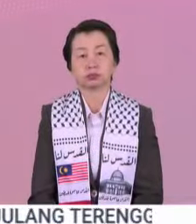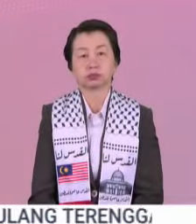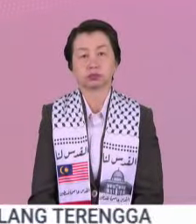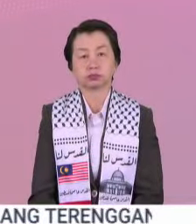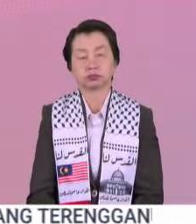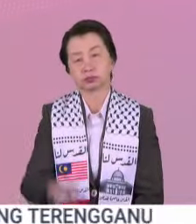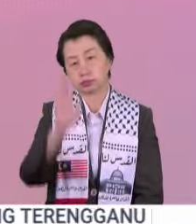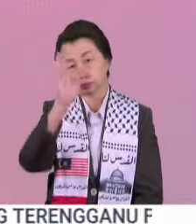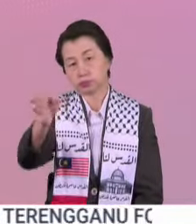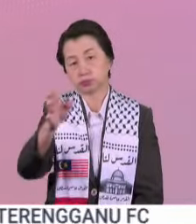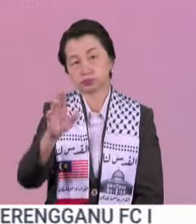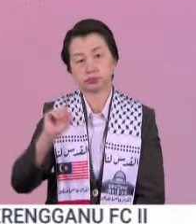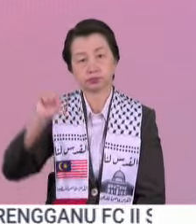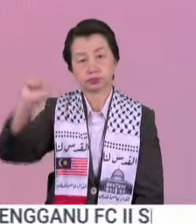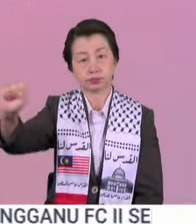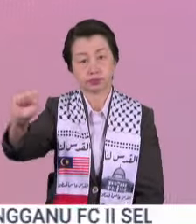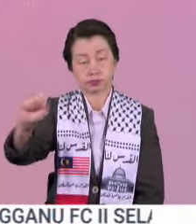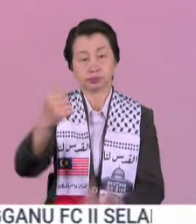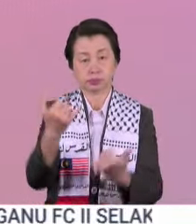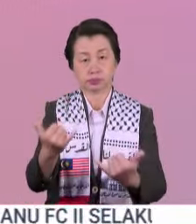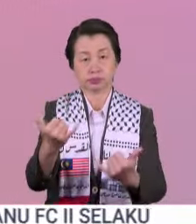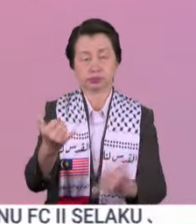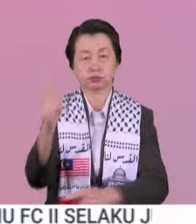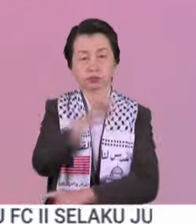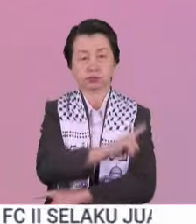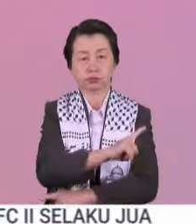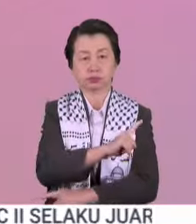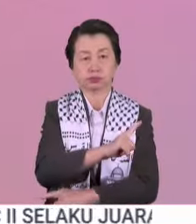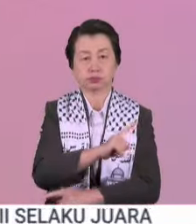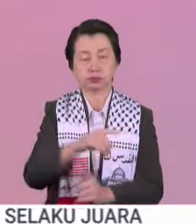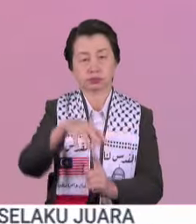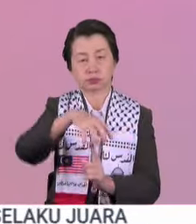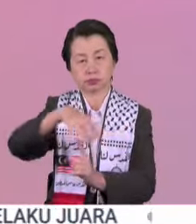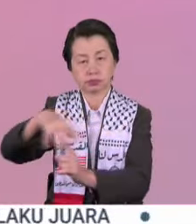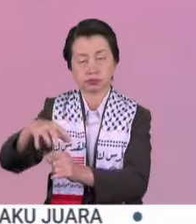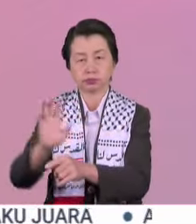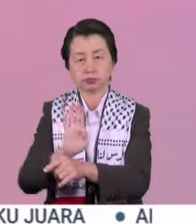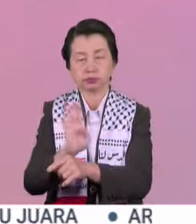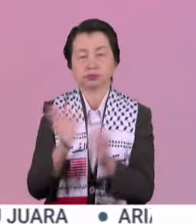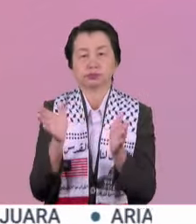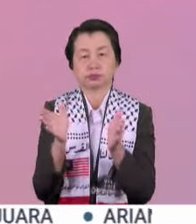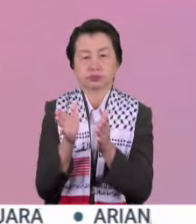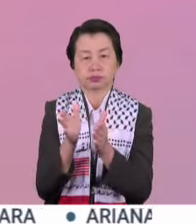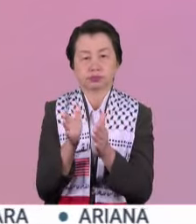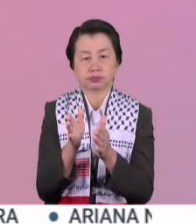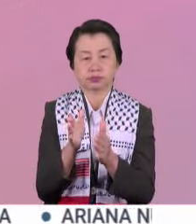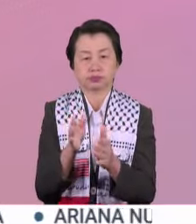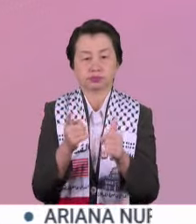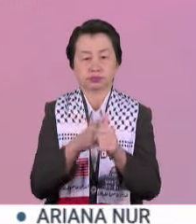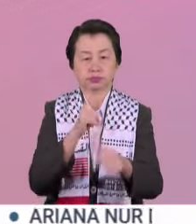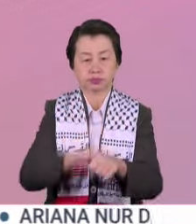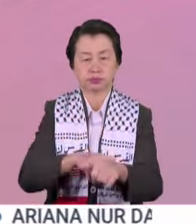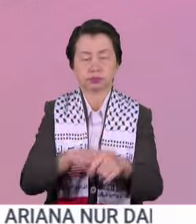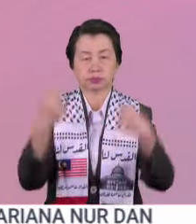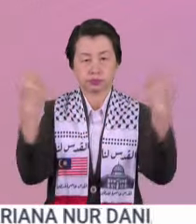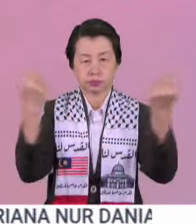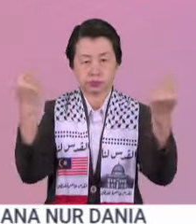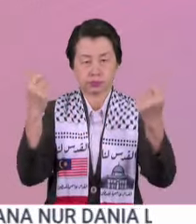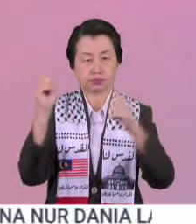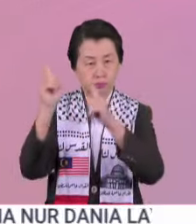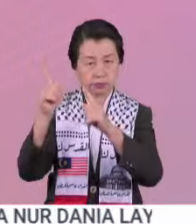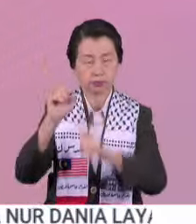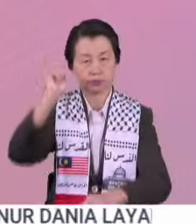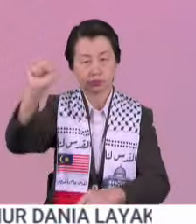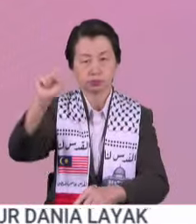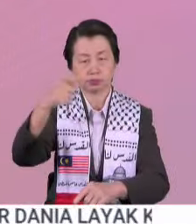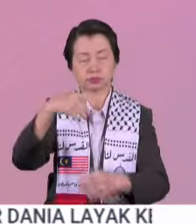antara Fokus dari negeri di bawah Bayu petang ini hari penjaja dan peniaga kecil peringkat kebangsaan pertama kali disambut di Sabah